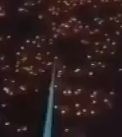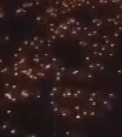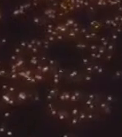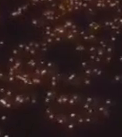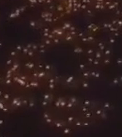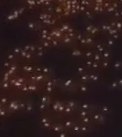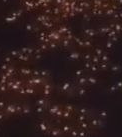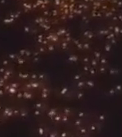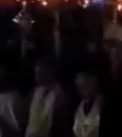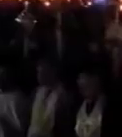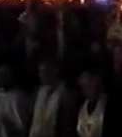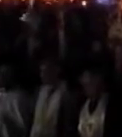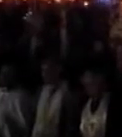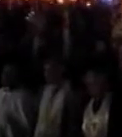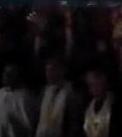Музика